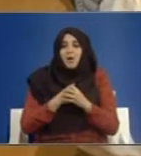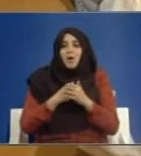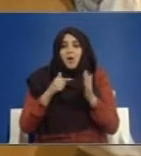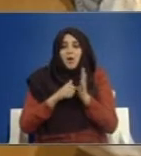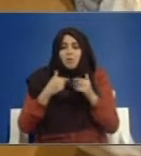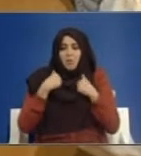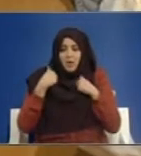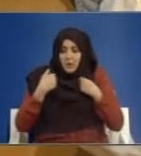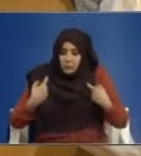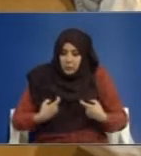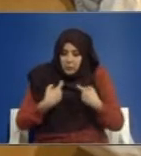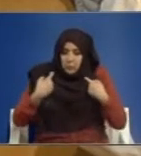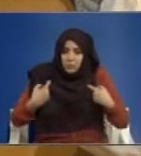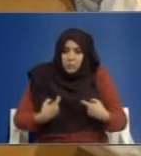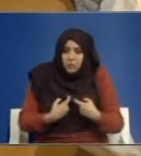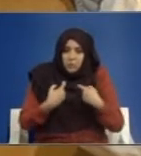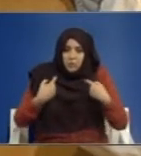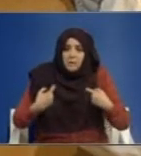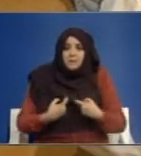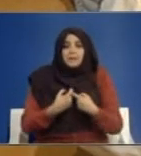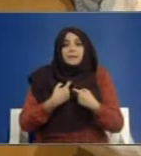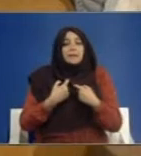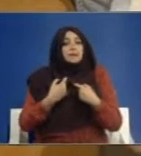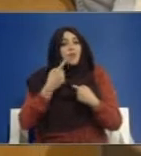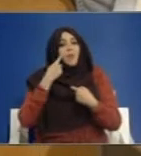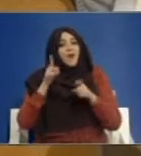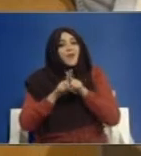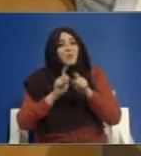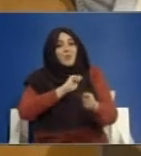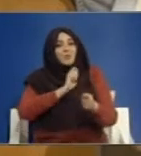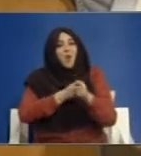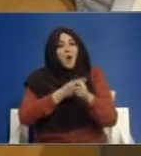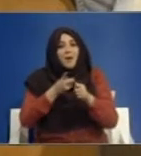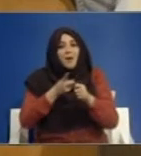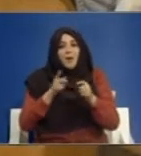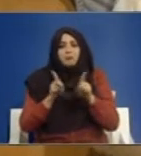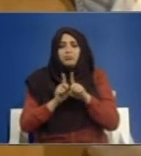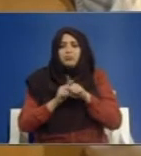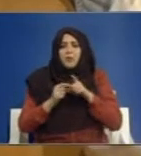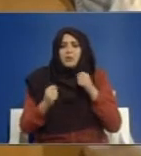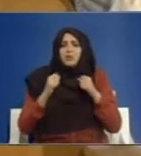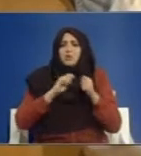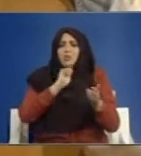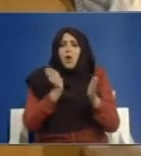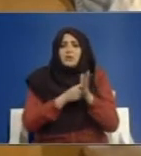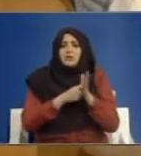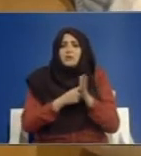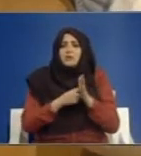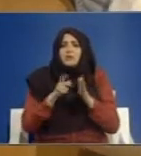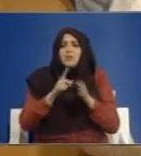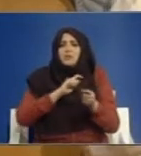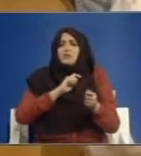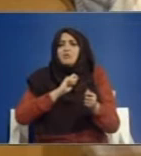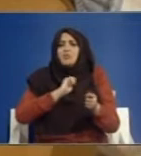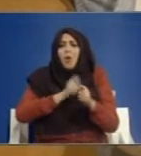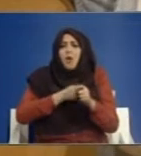لما يروض الجسم نتاعه، نشوفه في أصحاب الرياضات الانسان اللي يروض جسم نتاعو على حركه يقدر